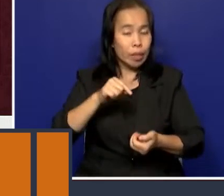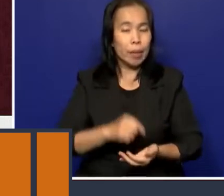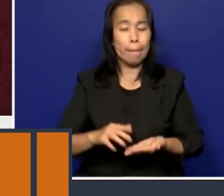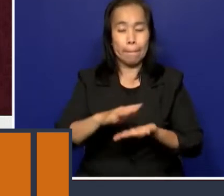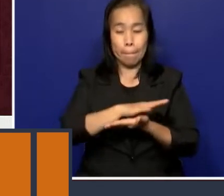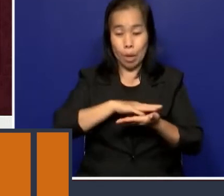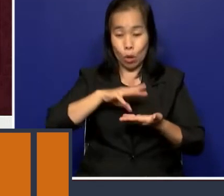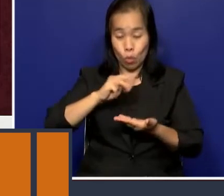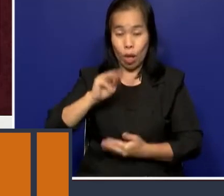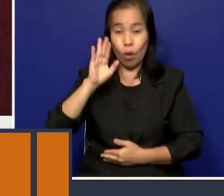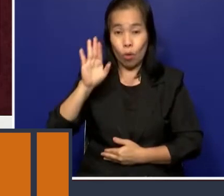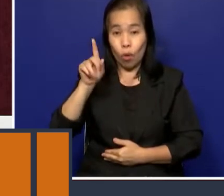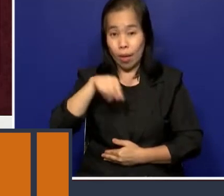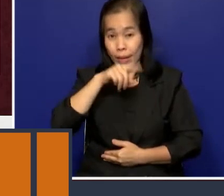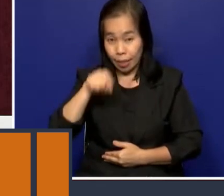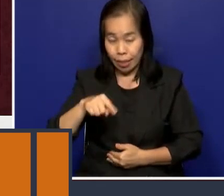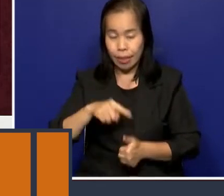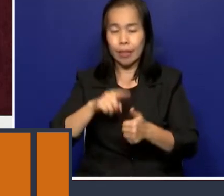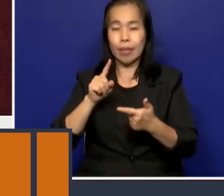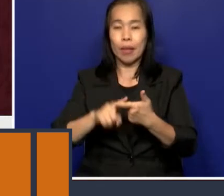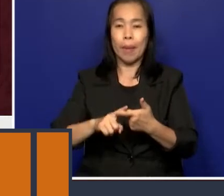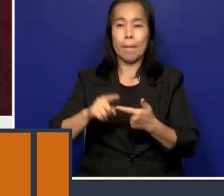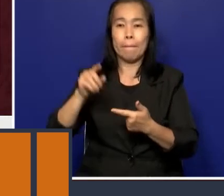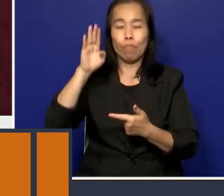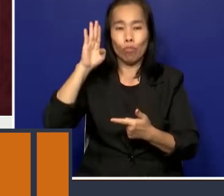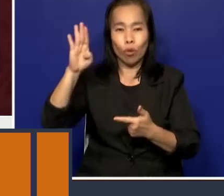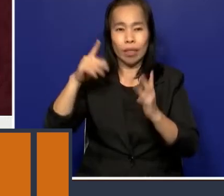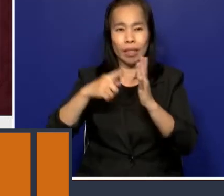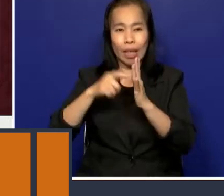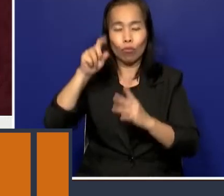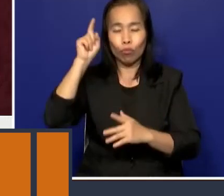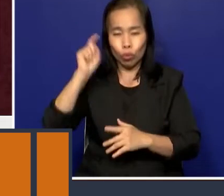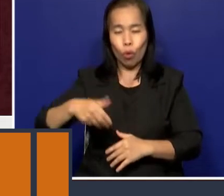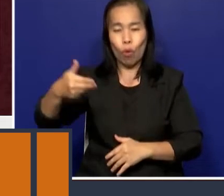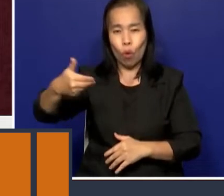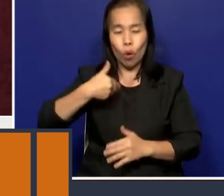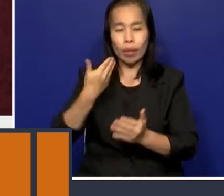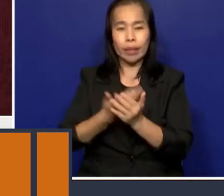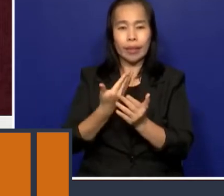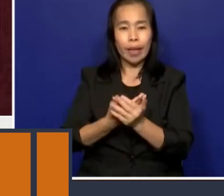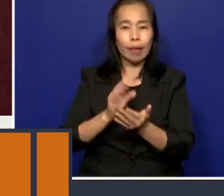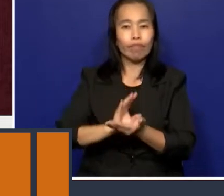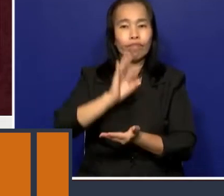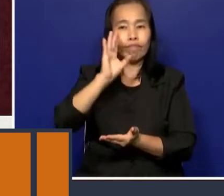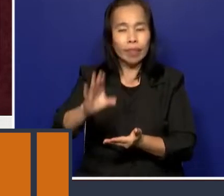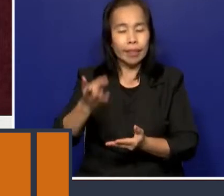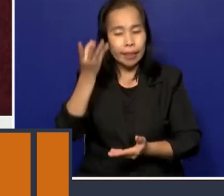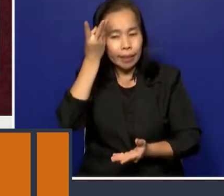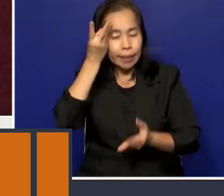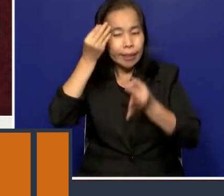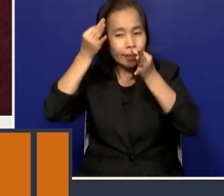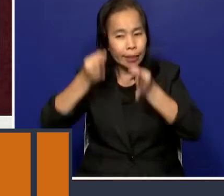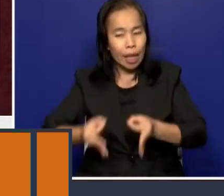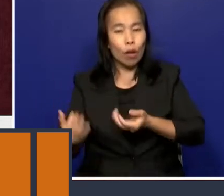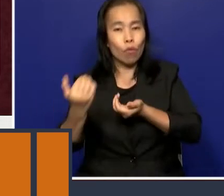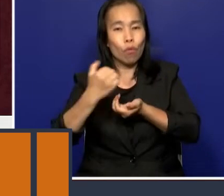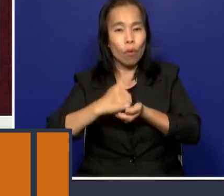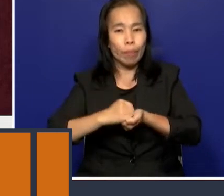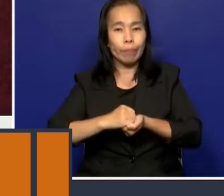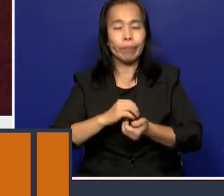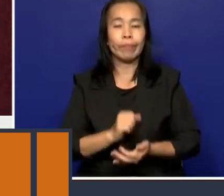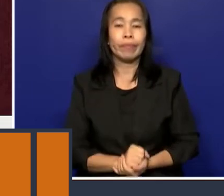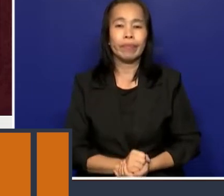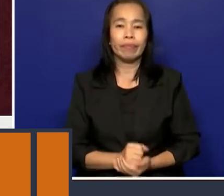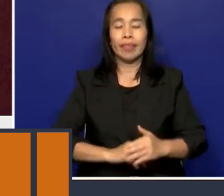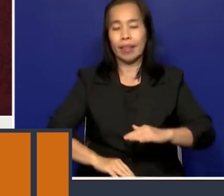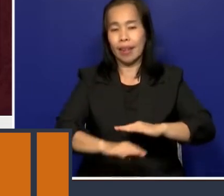Oxford และ AstraZenecaต้องการเห็นการสนัมุนจากรัฐบาลเพื่อการพิจารณาตัสินใจรวมมอกันนี่จึง